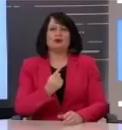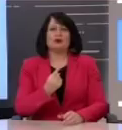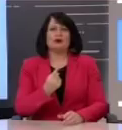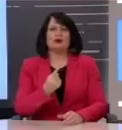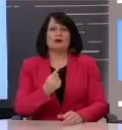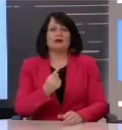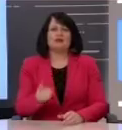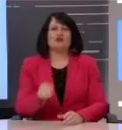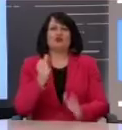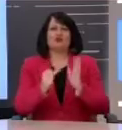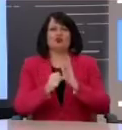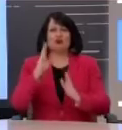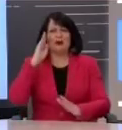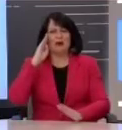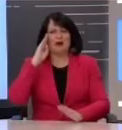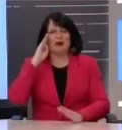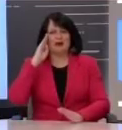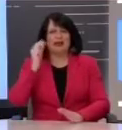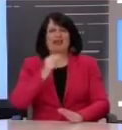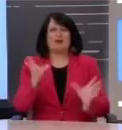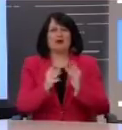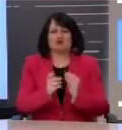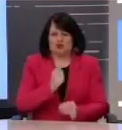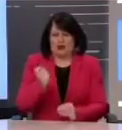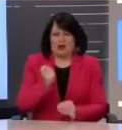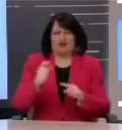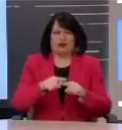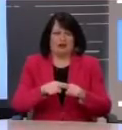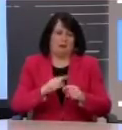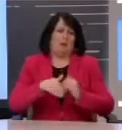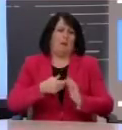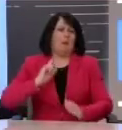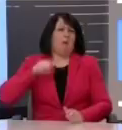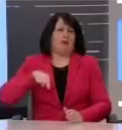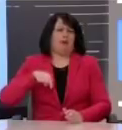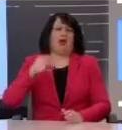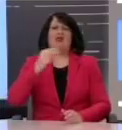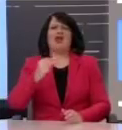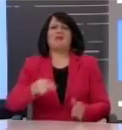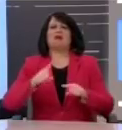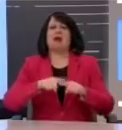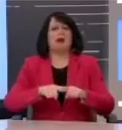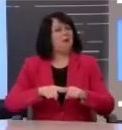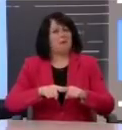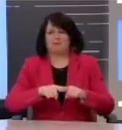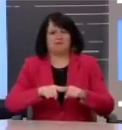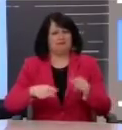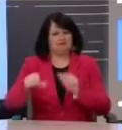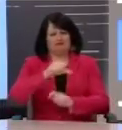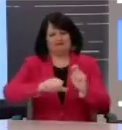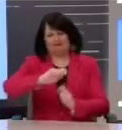ότι όχι μόνο δεν πρόκειται να ασχοληθεί με το ζήτημα του χρέους ή με τα ελληνικά ζητήματα, αλλά αντιθέτως θα αλλάξει